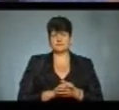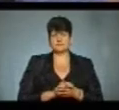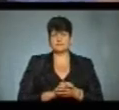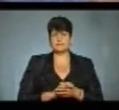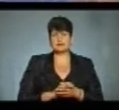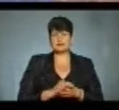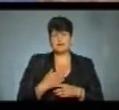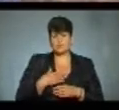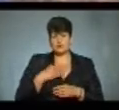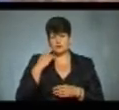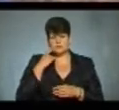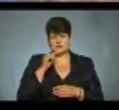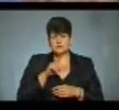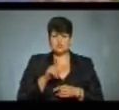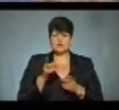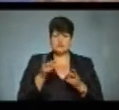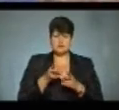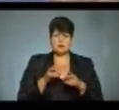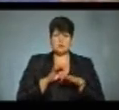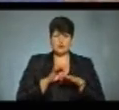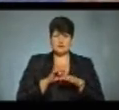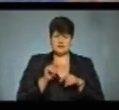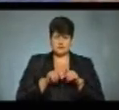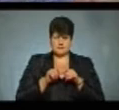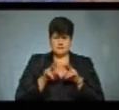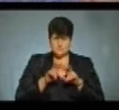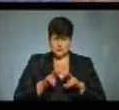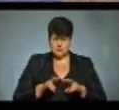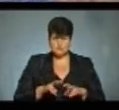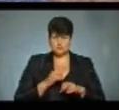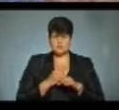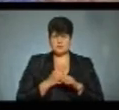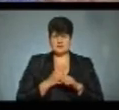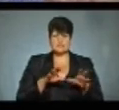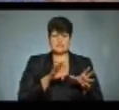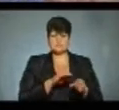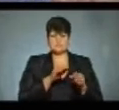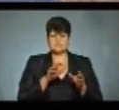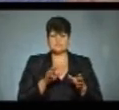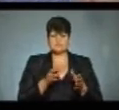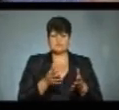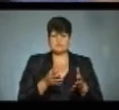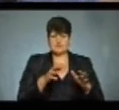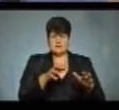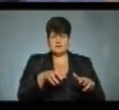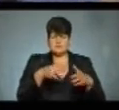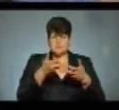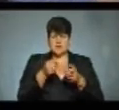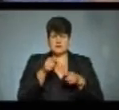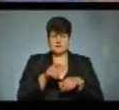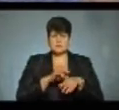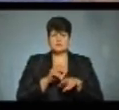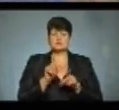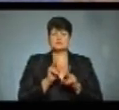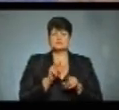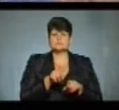Моя думка та, що треба провести дослідницькі роботи, екзгумувати ті останки, які знаходяться в тому